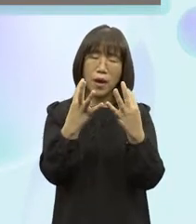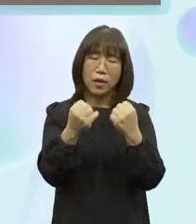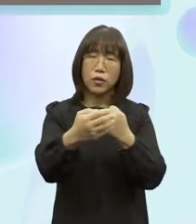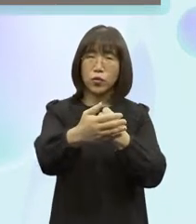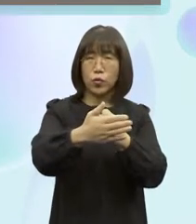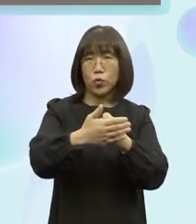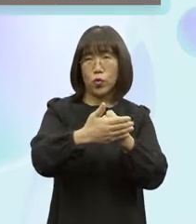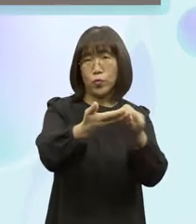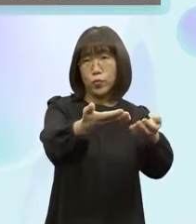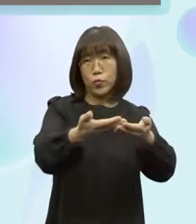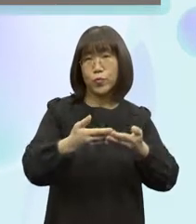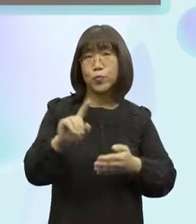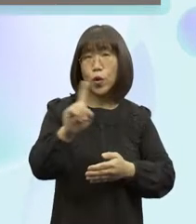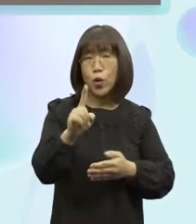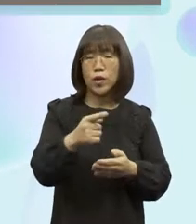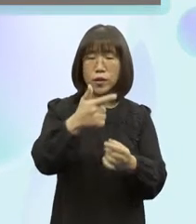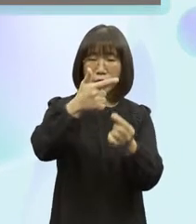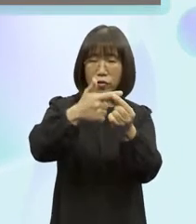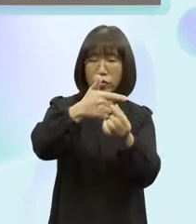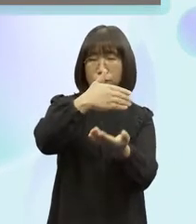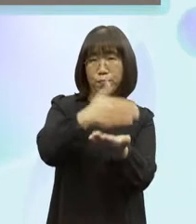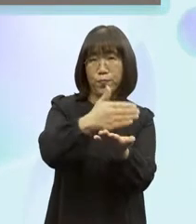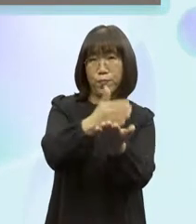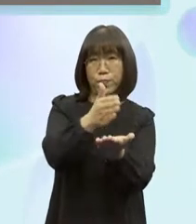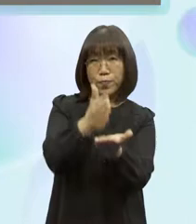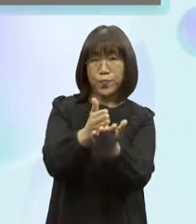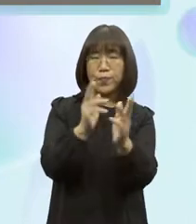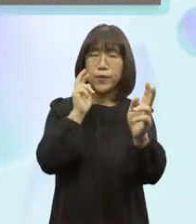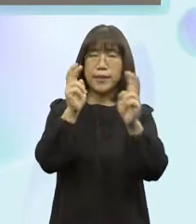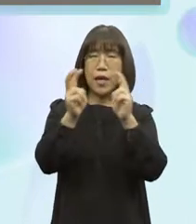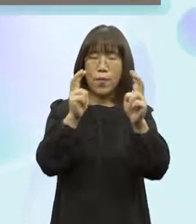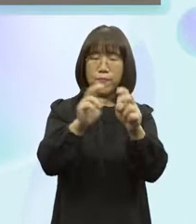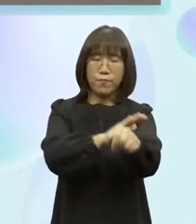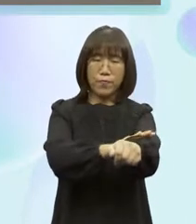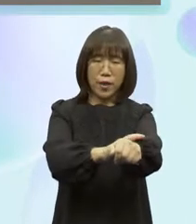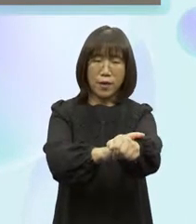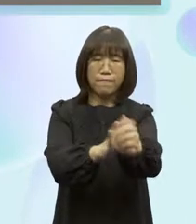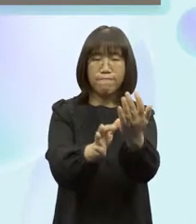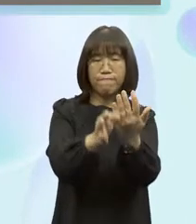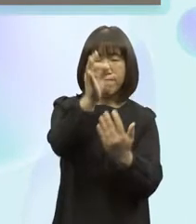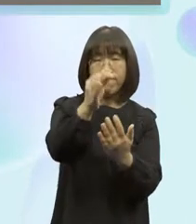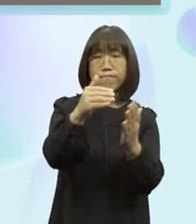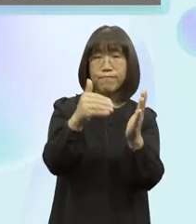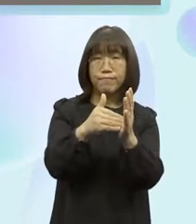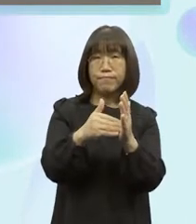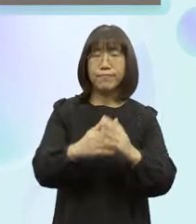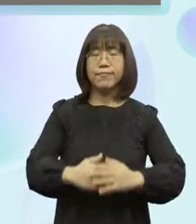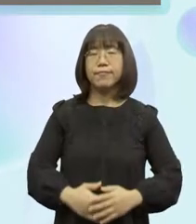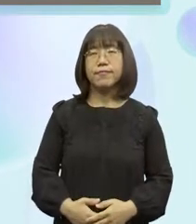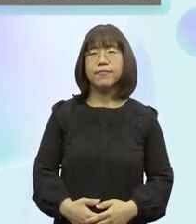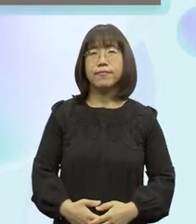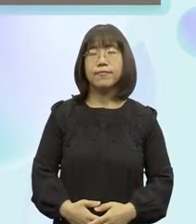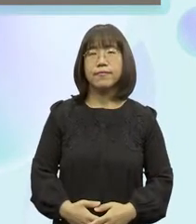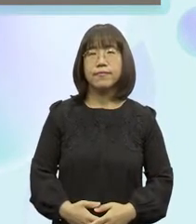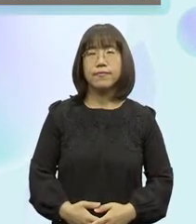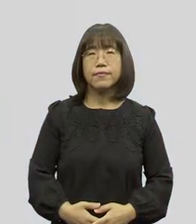주민들에게 도움을 준 6개 사업이 2020년 강서구 행정 우수사례 로 선정됐습니다